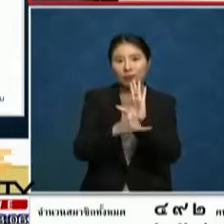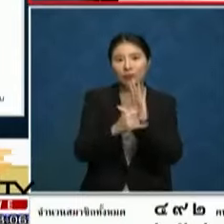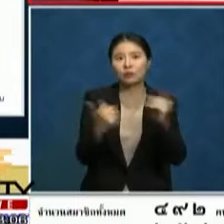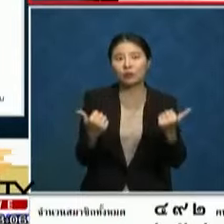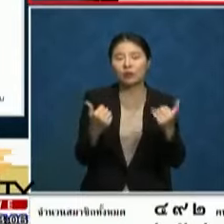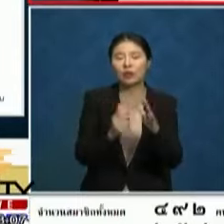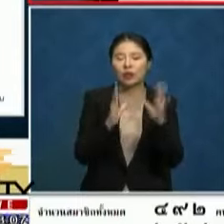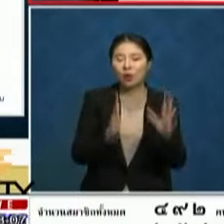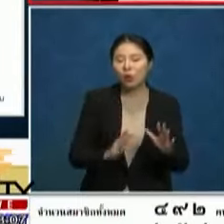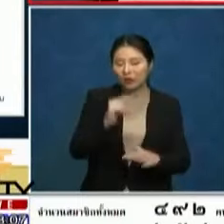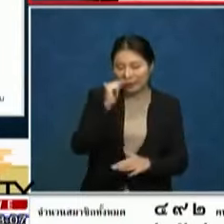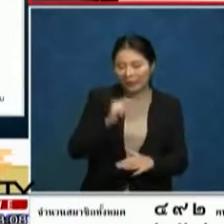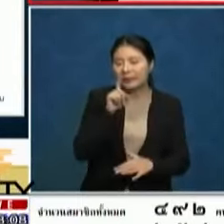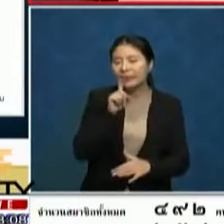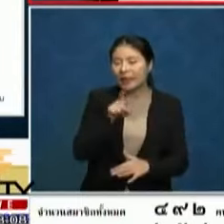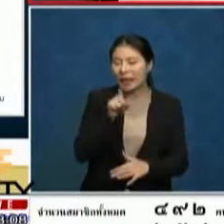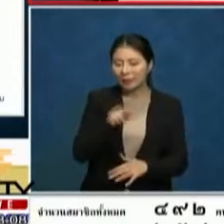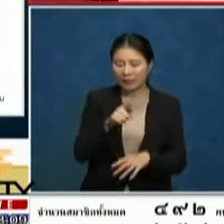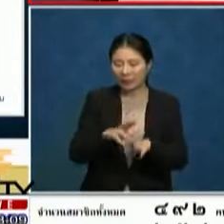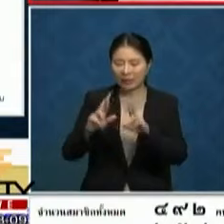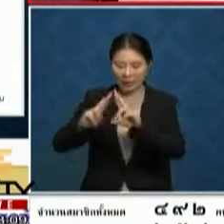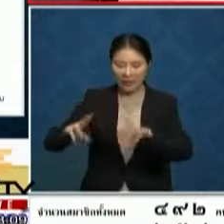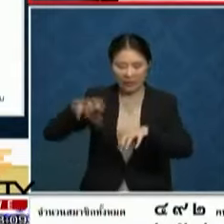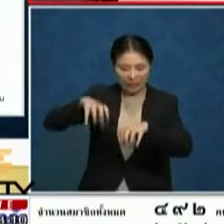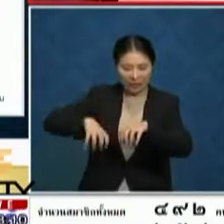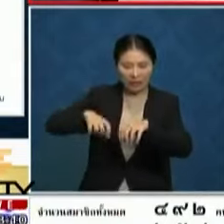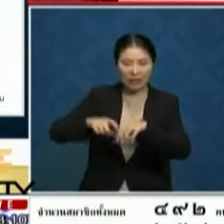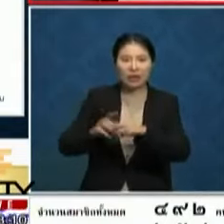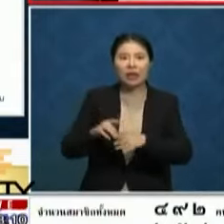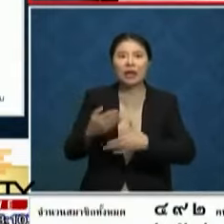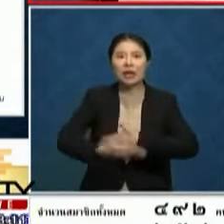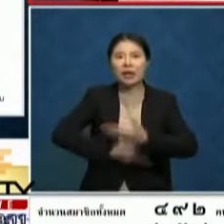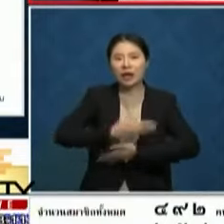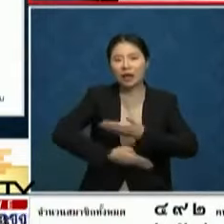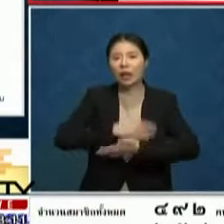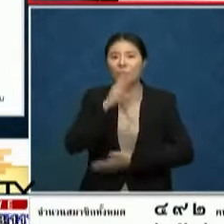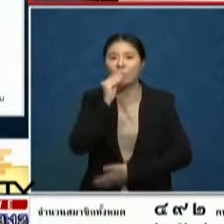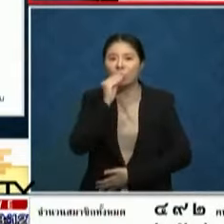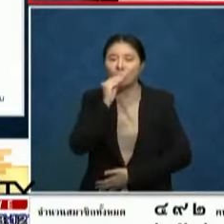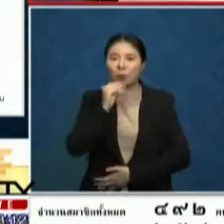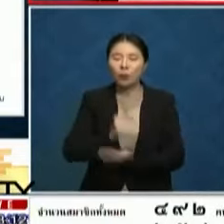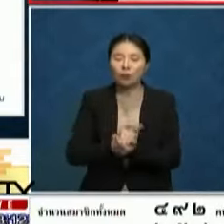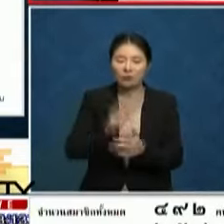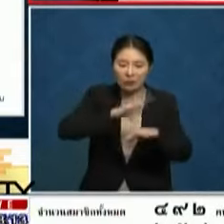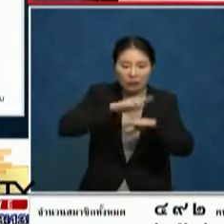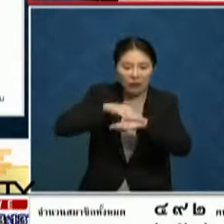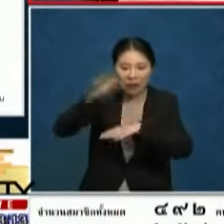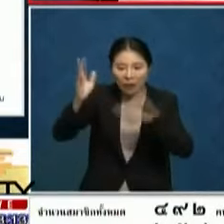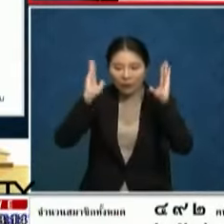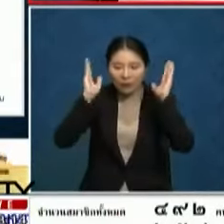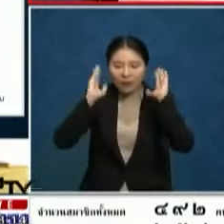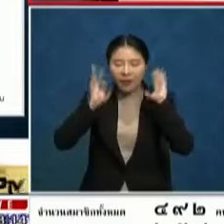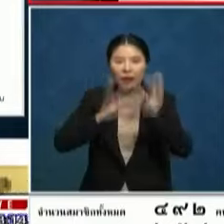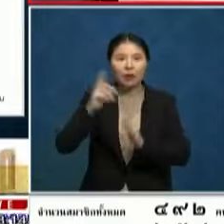เจ้าหน้าที่คนไหนหรือไม่งั้นก็ถ้าเกิดไม่ได้ก็มีหลักฐานไห ม เข